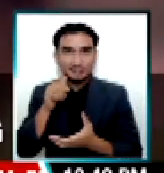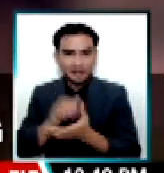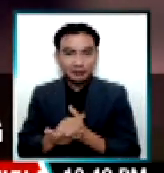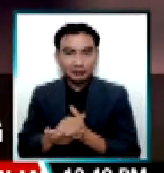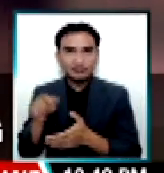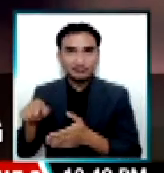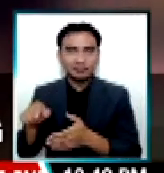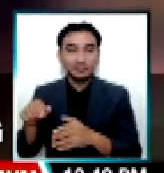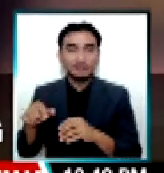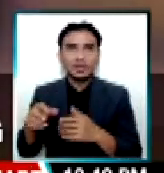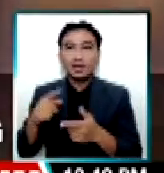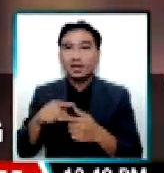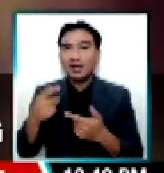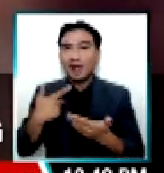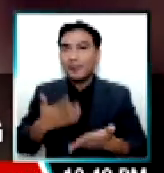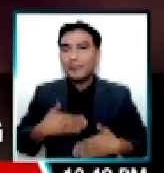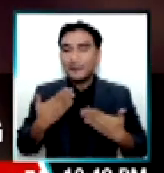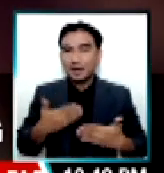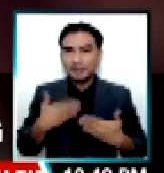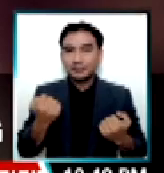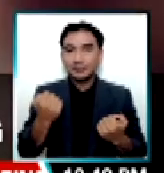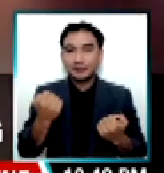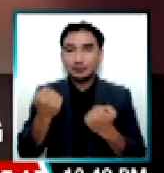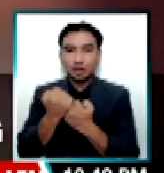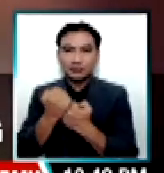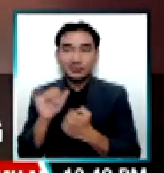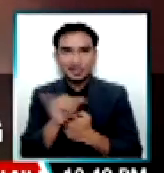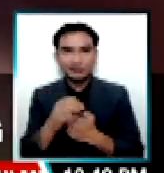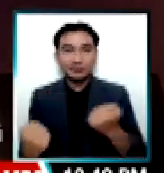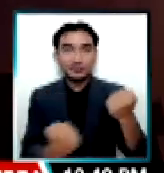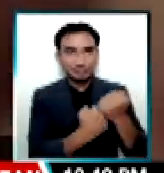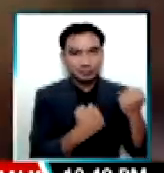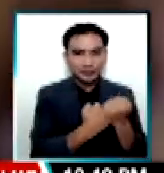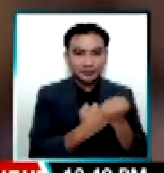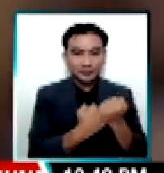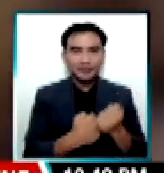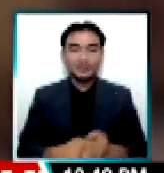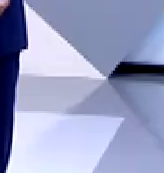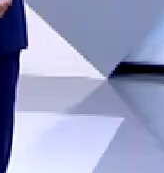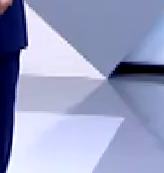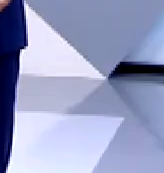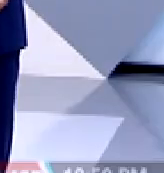ginawa bilang kapalit sa pagsuporta rin ni Megan sa kanyang keyboard building and gaming journey.